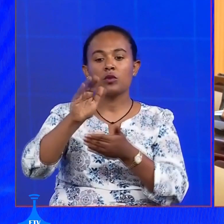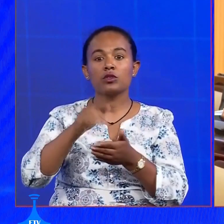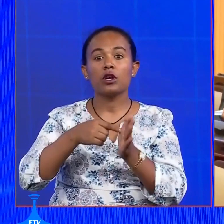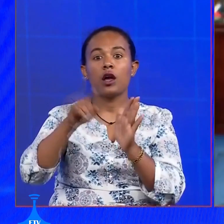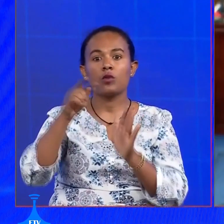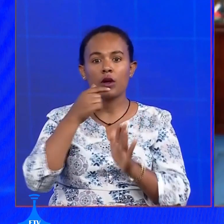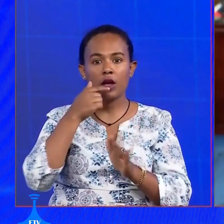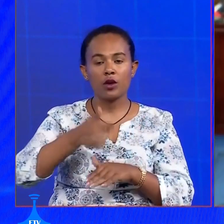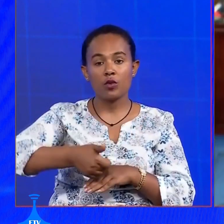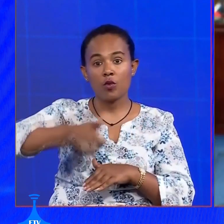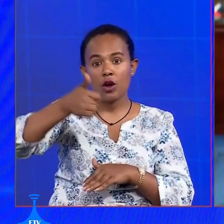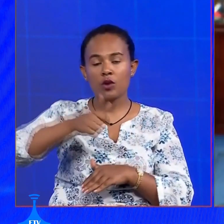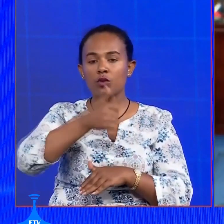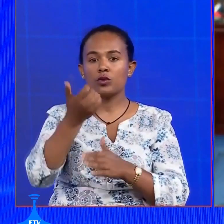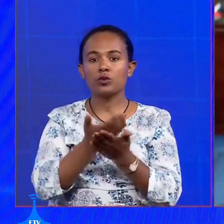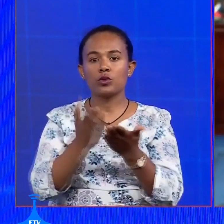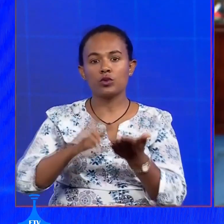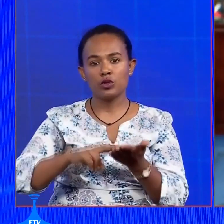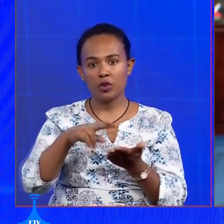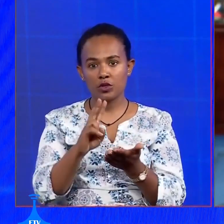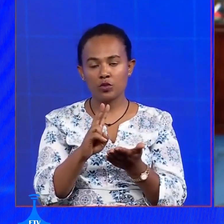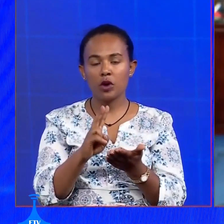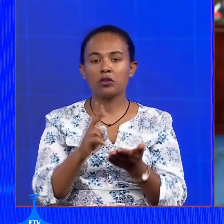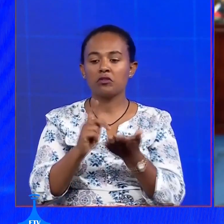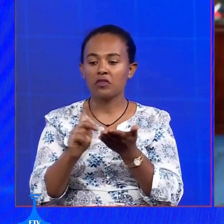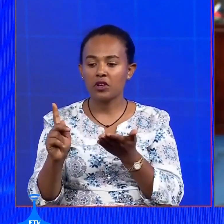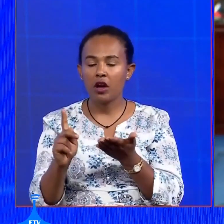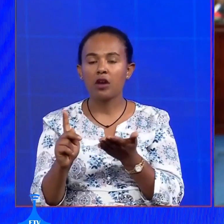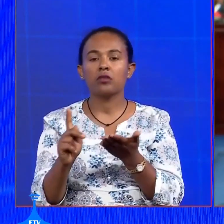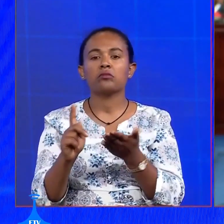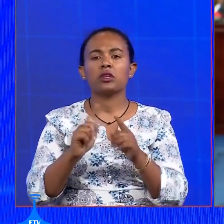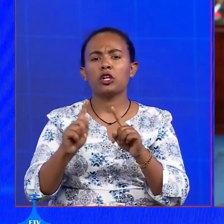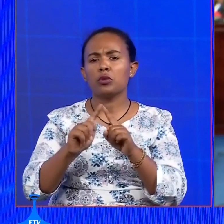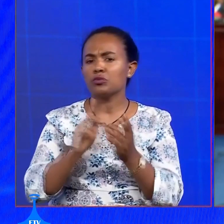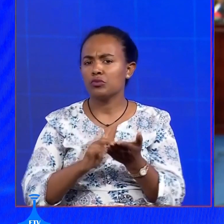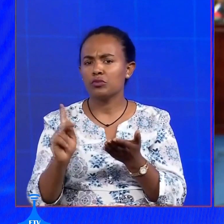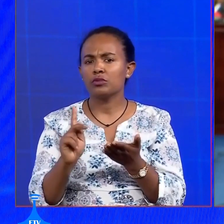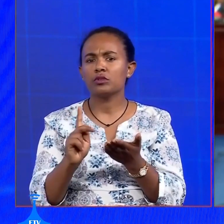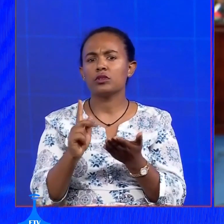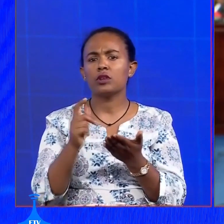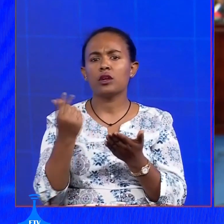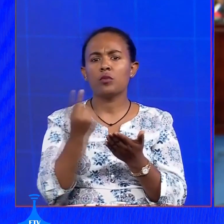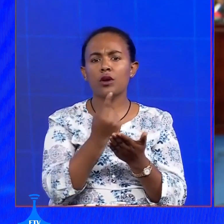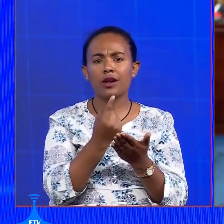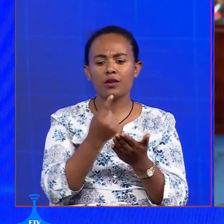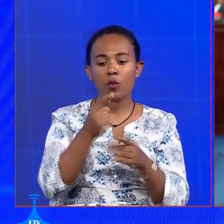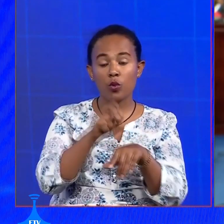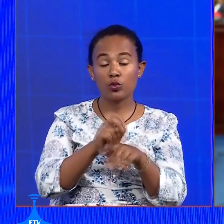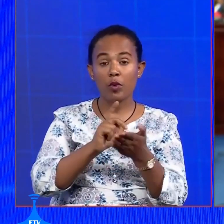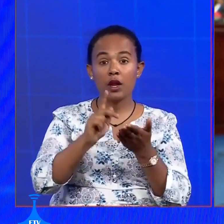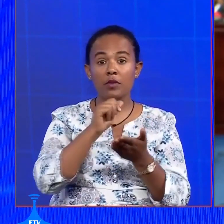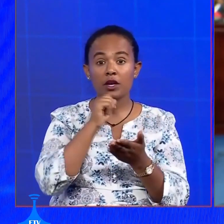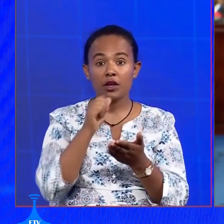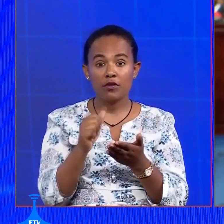ዋና ኦዲተሩ ሌሎች ጉዳዮችንም አንስቷል። የቫት ክፍያ፣ የዊዝሆልዲንግ ክፍያ እና እንዲሁም የቤት ክራይ በወቅቱ ባለመከፈሉ ወደ